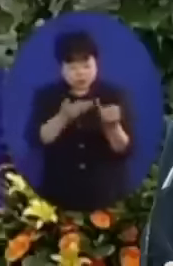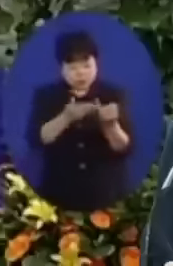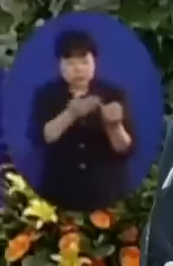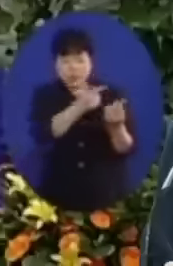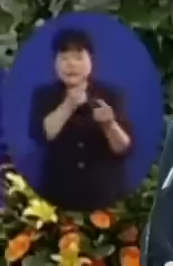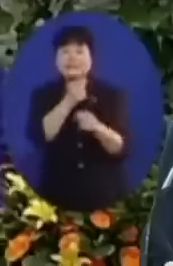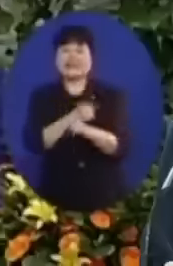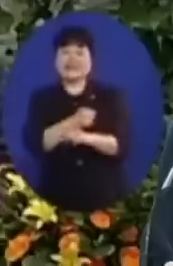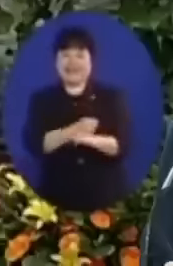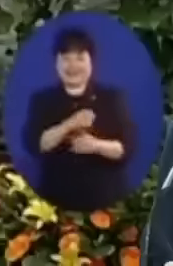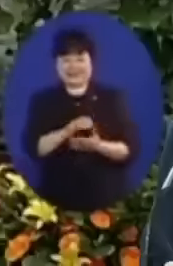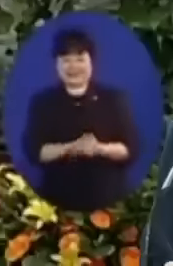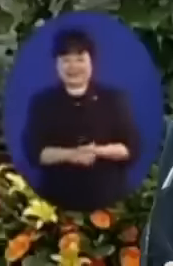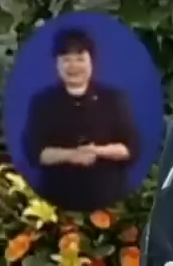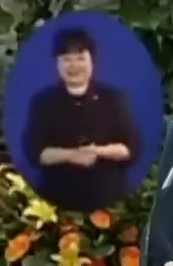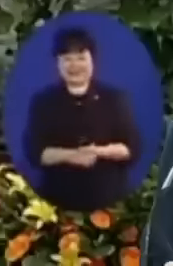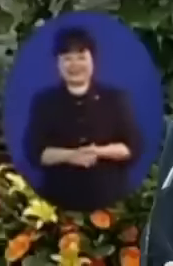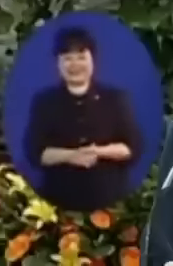하라.